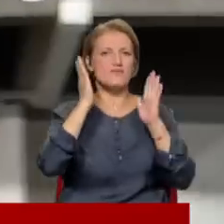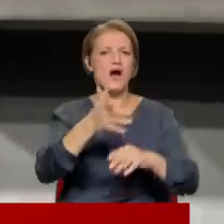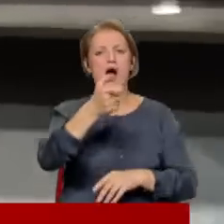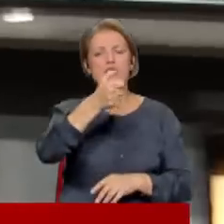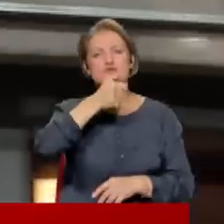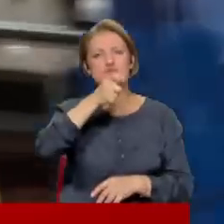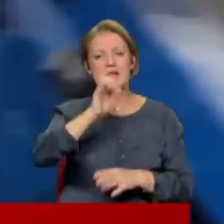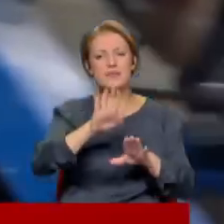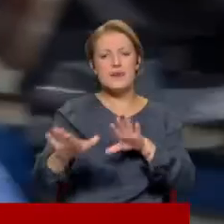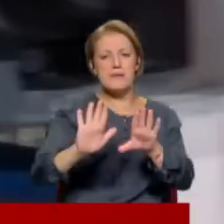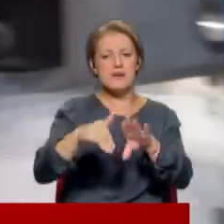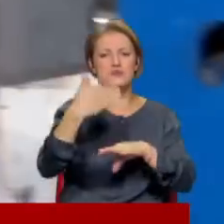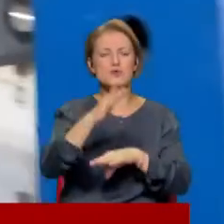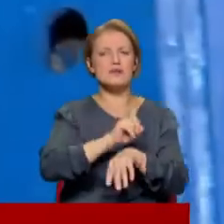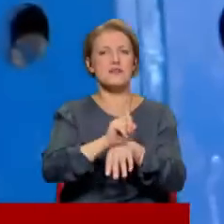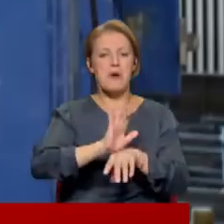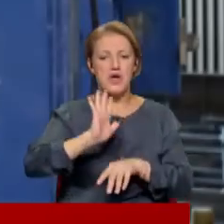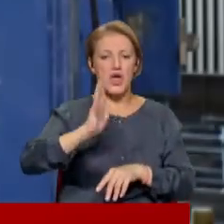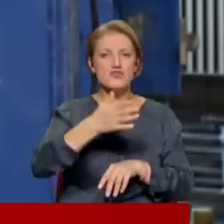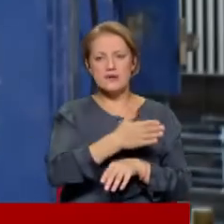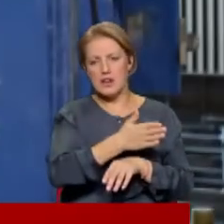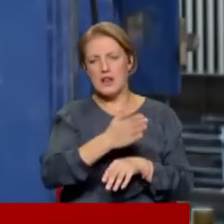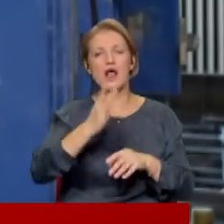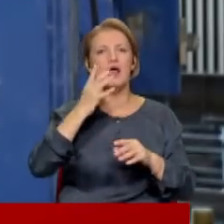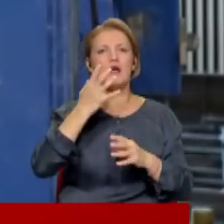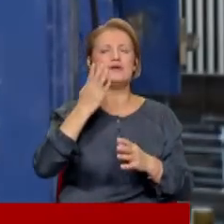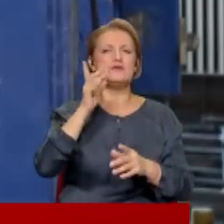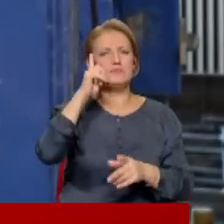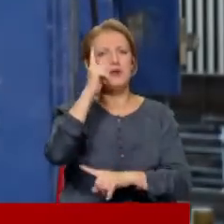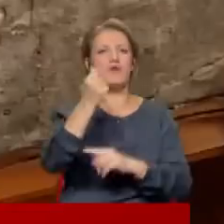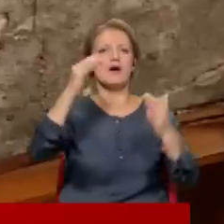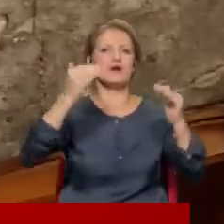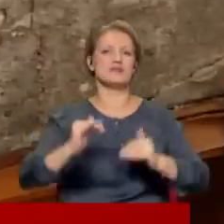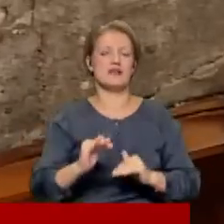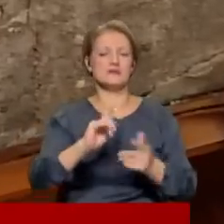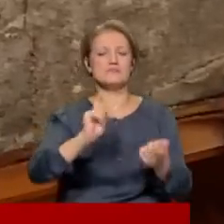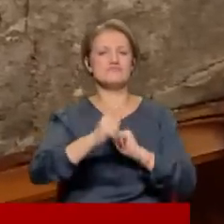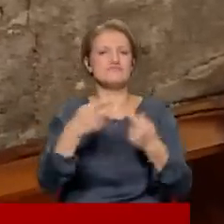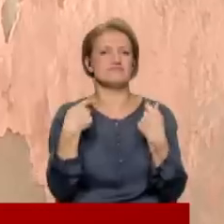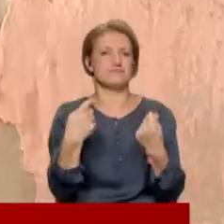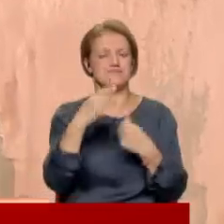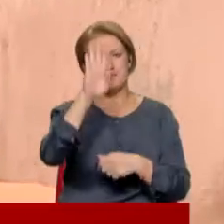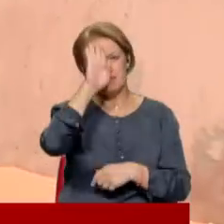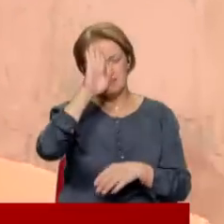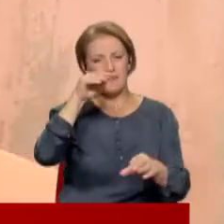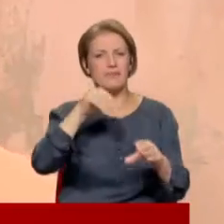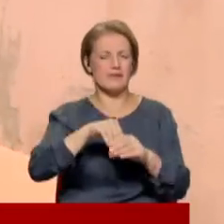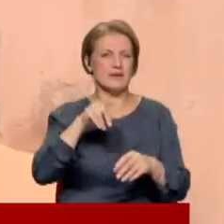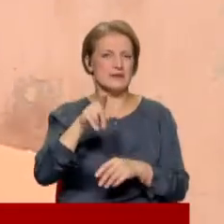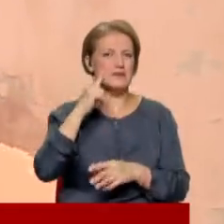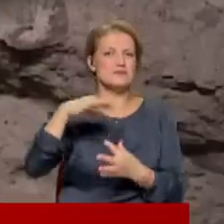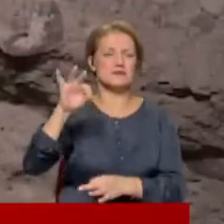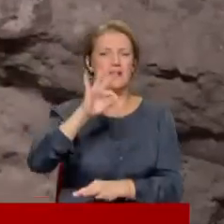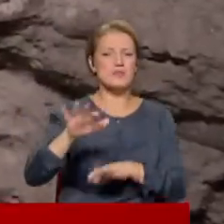Şubat depremlerinin üzerinden zaman geçtikçe ilgi azaldı test. Dönüşüm maliyetleri de İstanbulluları deprem